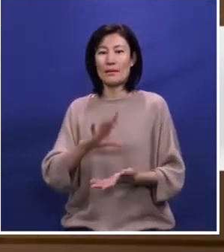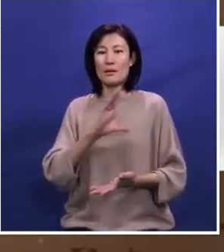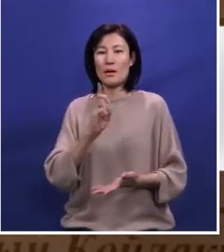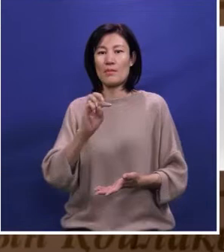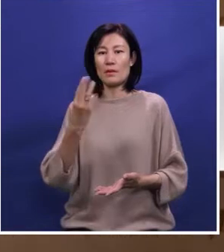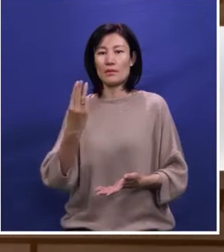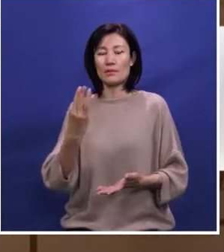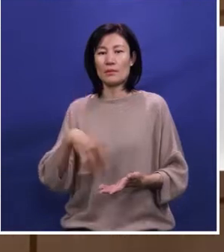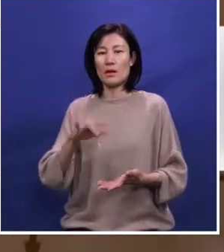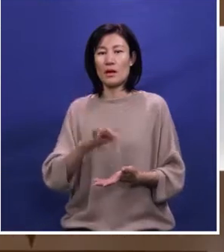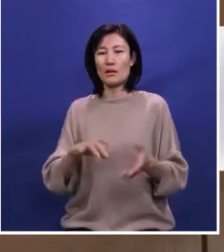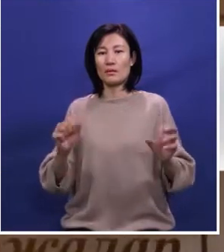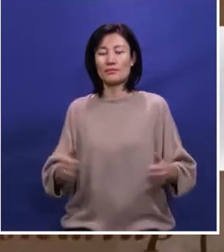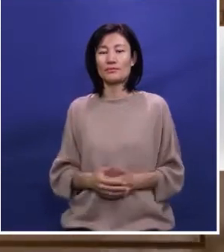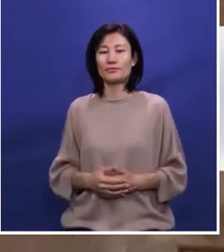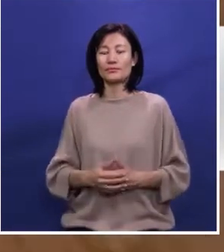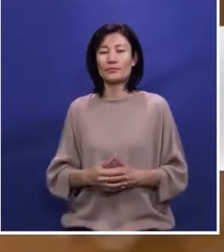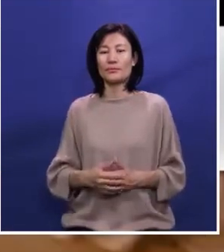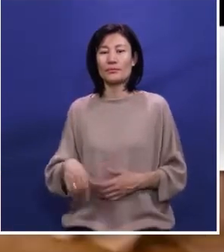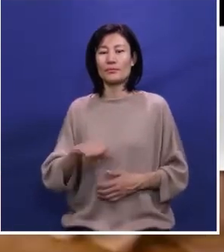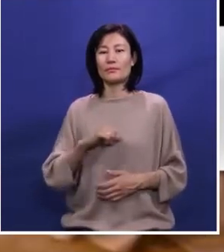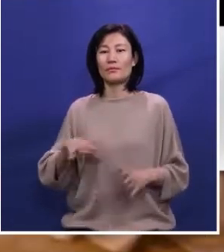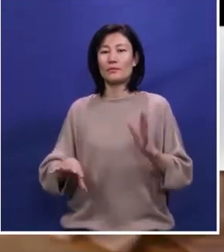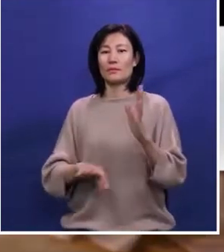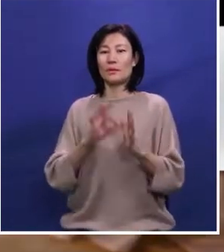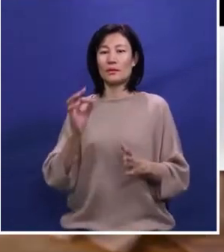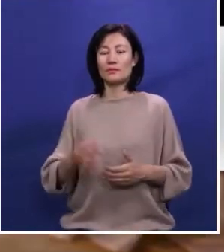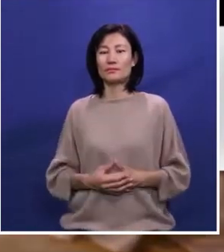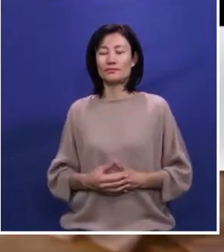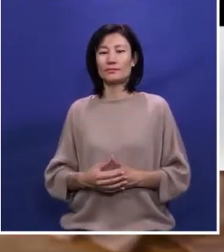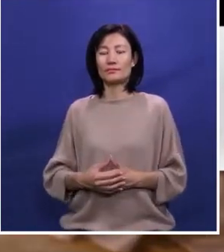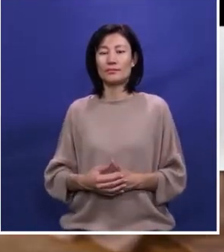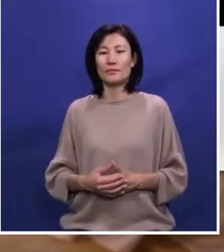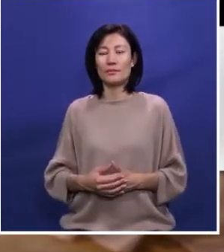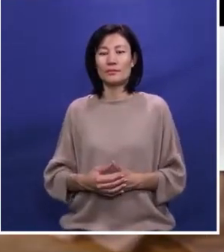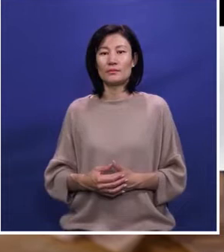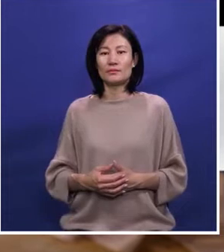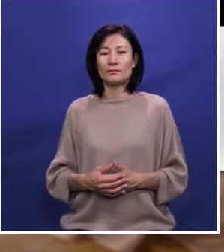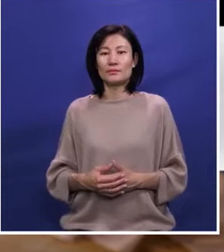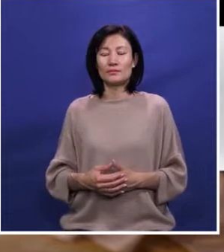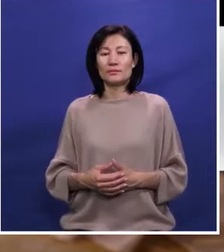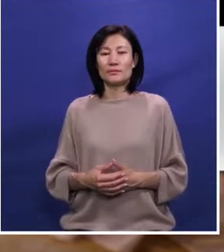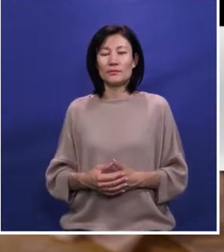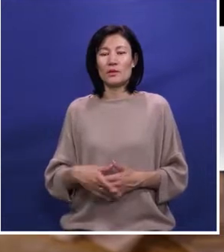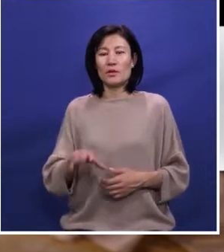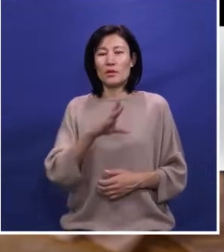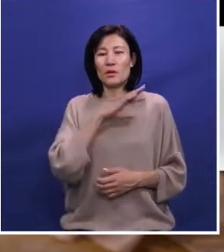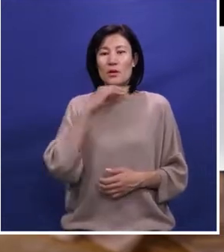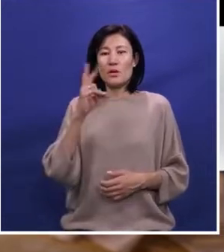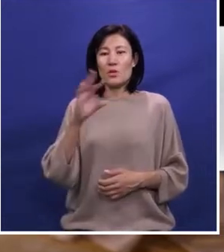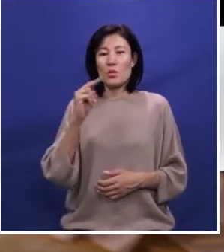осы Баладеш қаласын оқысы таңдап, дінге ендірудің саясаттарын жүргізген. Басым